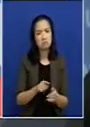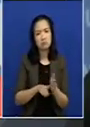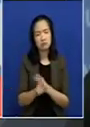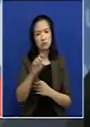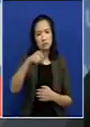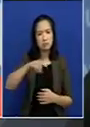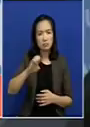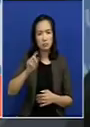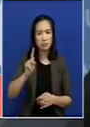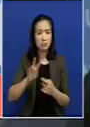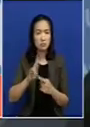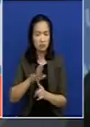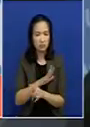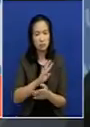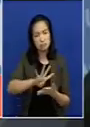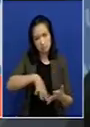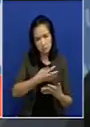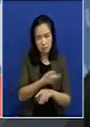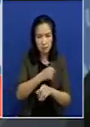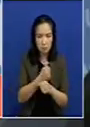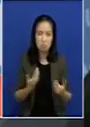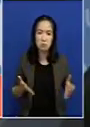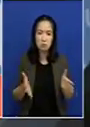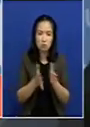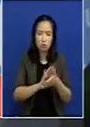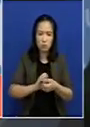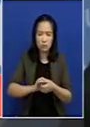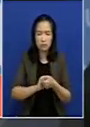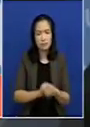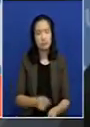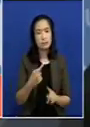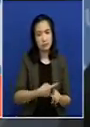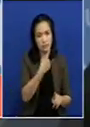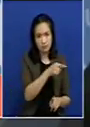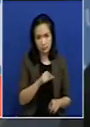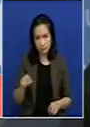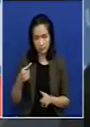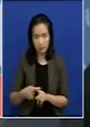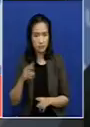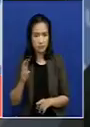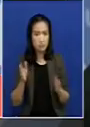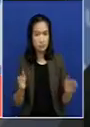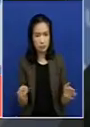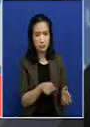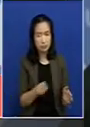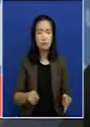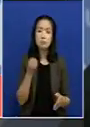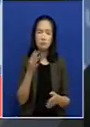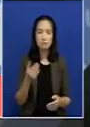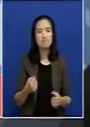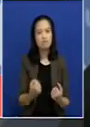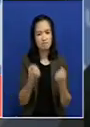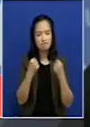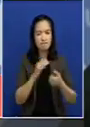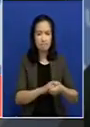ยุทธศาสตร์และแผนปฏิบัติการร่วมจะมีผลครอบคลุมตั้งแต่เดือนมกราคมไปจนถึงมิถุนายนนี้ค่ะโดยจะเน้นเรื่องการระดมก